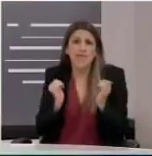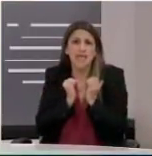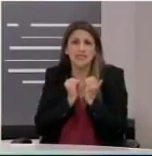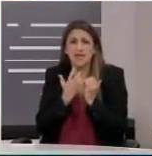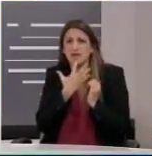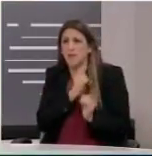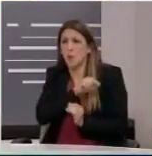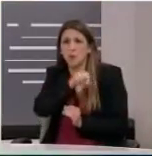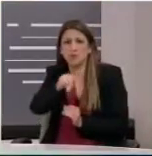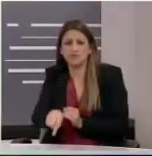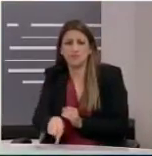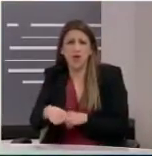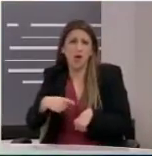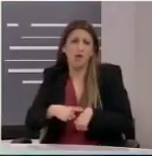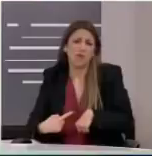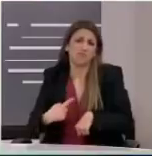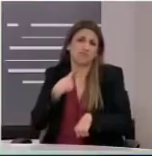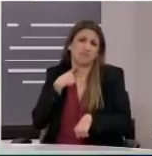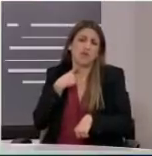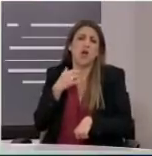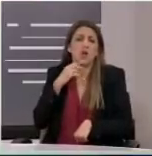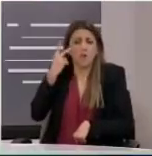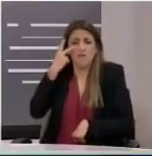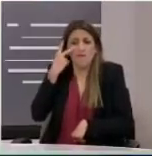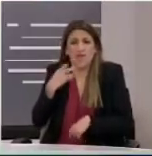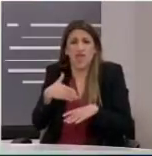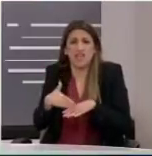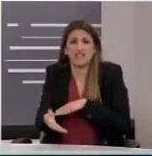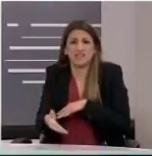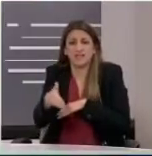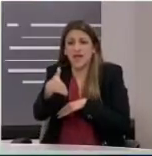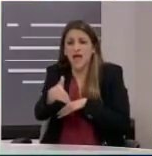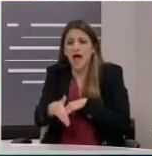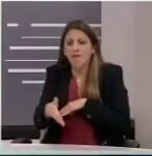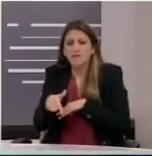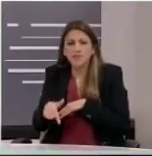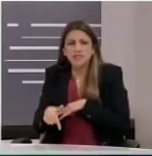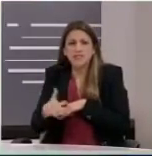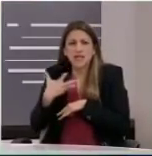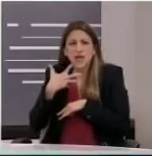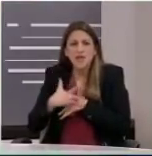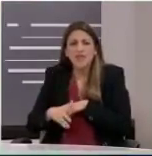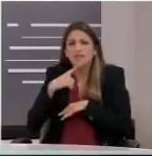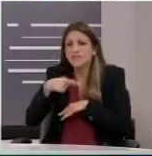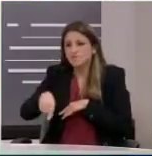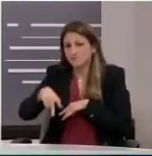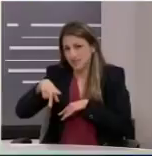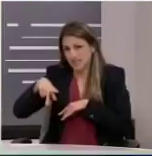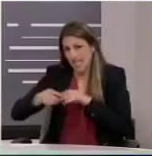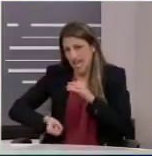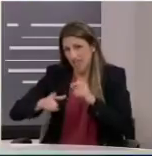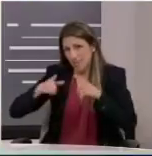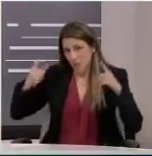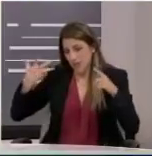μια καταφανώς, εμφανώς, κακοστημένη απόπειρα αντιπερισπασμού